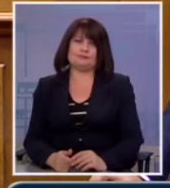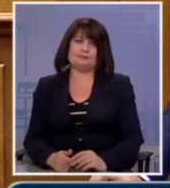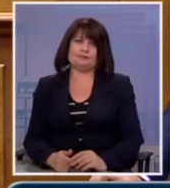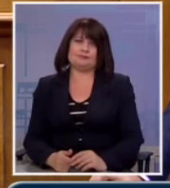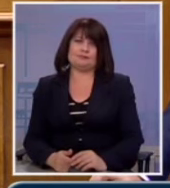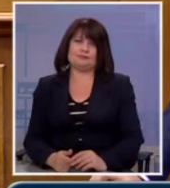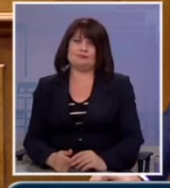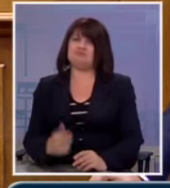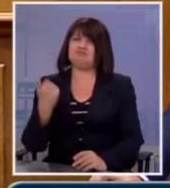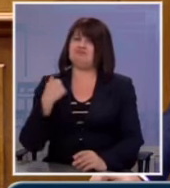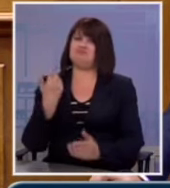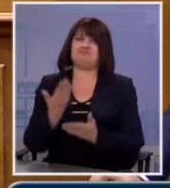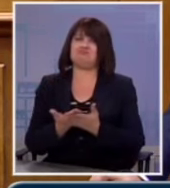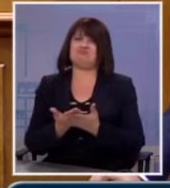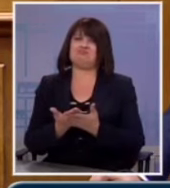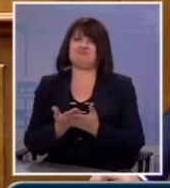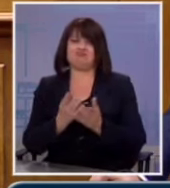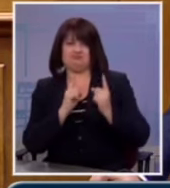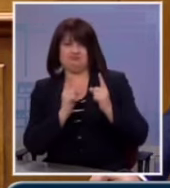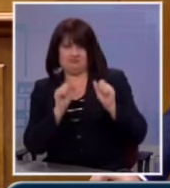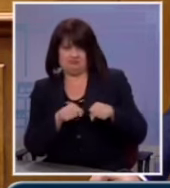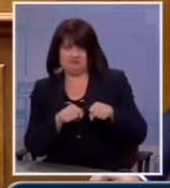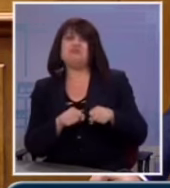δεν μας ζήτησαν να συμφωνήσουμε.